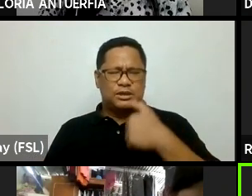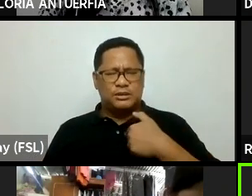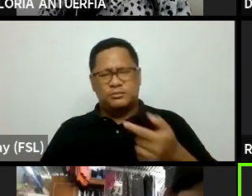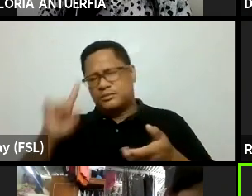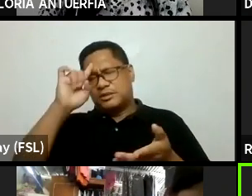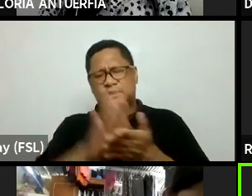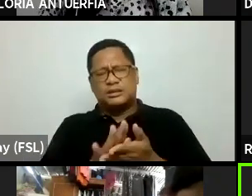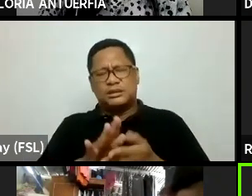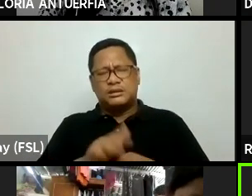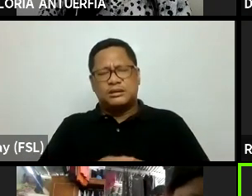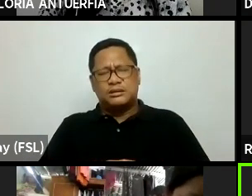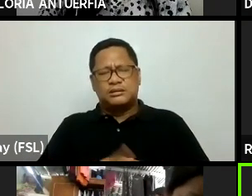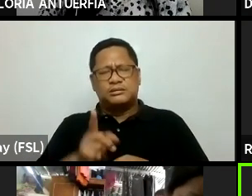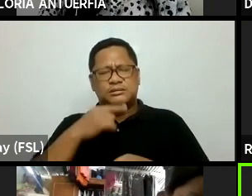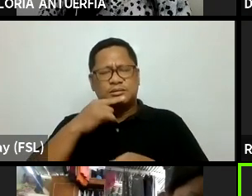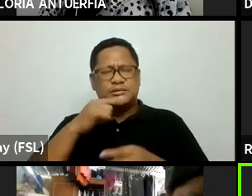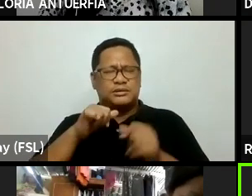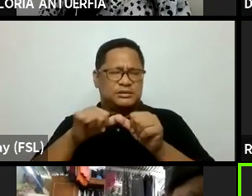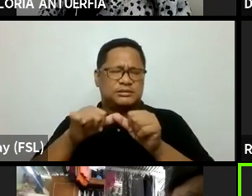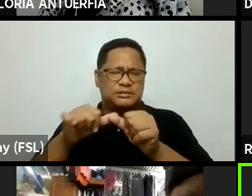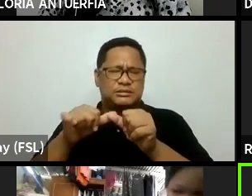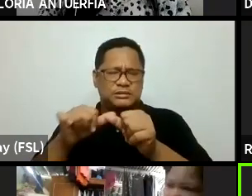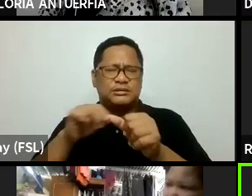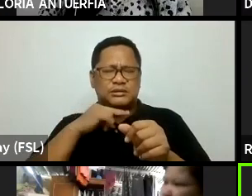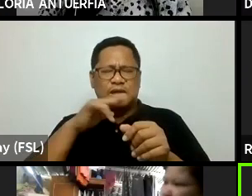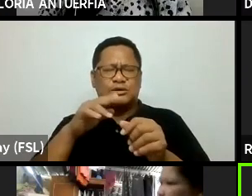po dire-diretso yung trabaho.